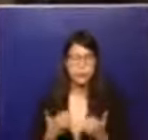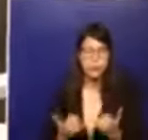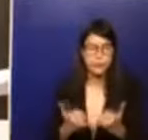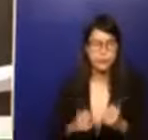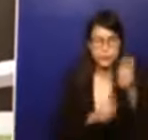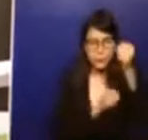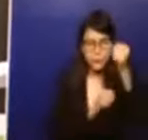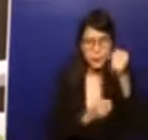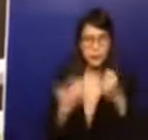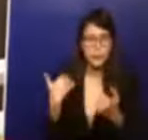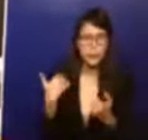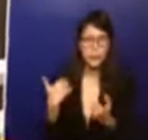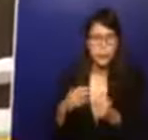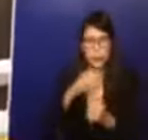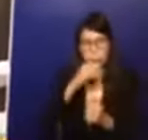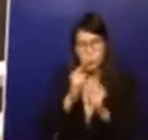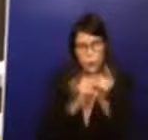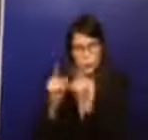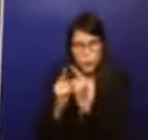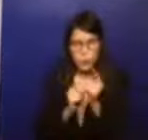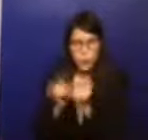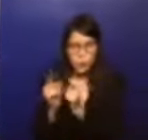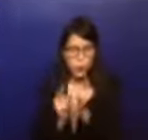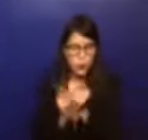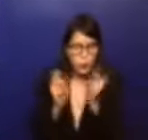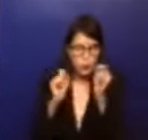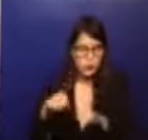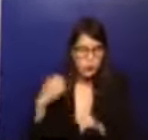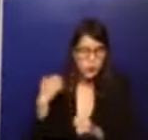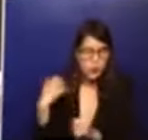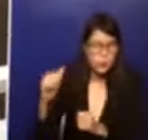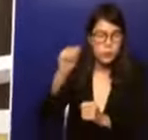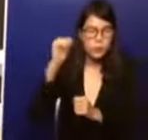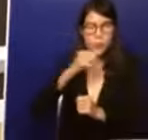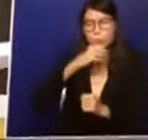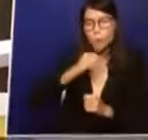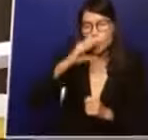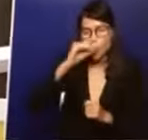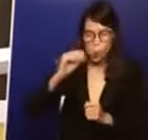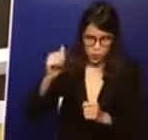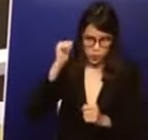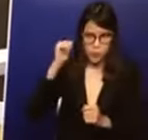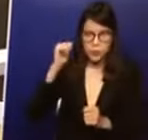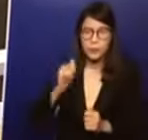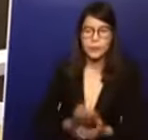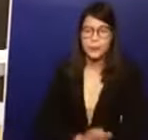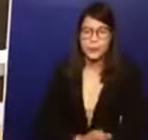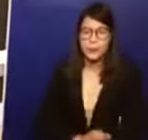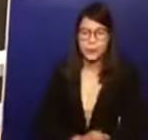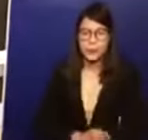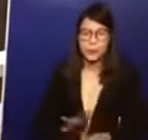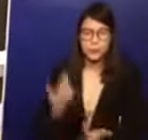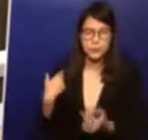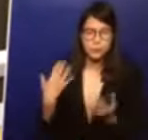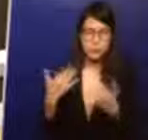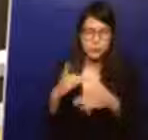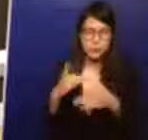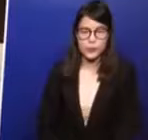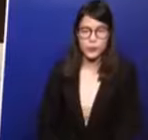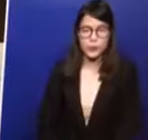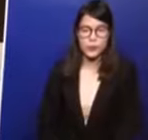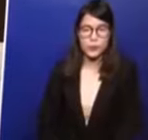วเนี่ยทางศาลรัฐธรรมนูญได้วินิจฉัยตัดสินเรียบร้อยแล้วนะคะแล้วก็มีผลผูกพันกับทุกองค์กรรวมถึงรัฐสภาด้วยจึง